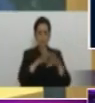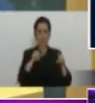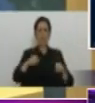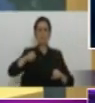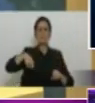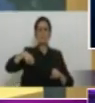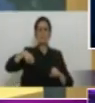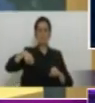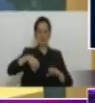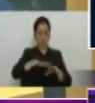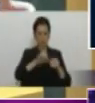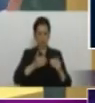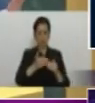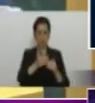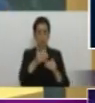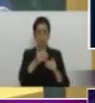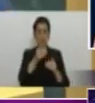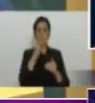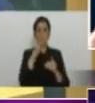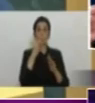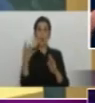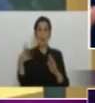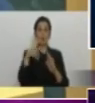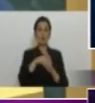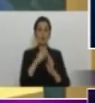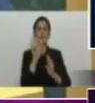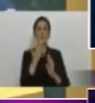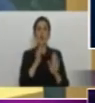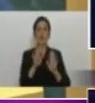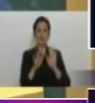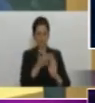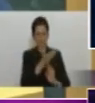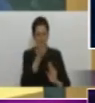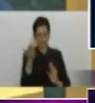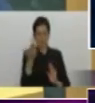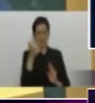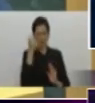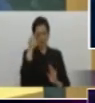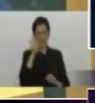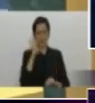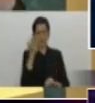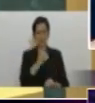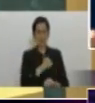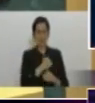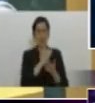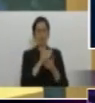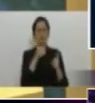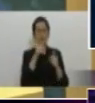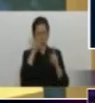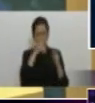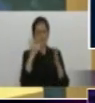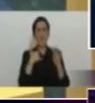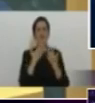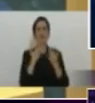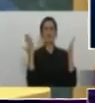გამონათქვამია. საარჩევნო კანონი მიიღეს სამწუხაროდ არა ისეთ, როგორც გვინდოდა. მაგრამ მაინც იმაზე უკეთესი. თქვენ რატო არ